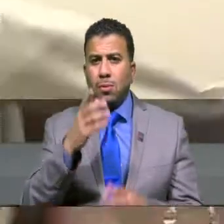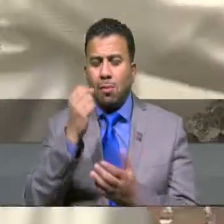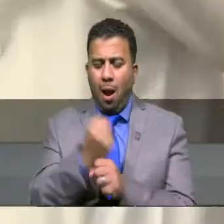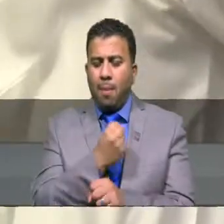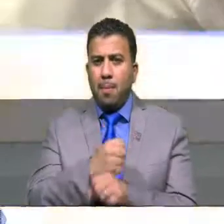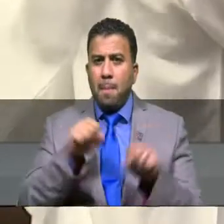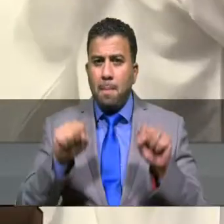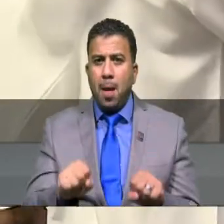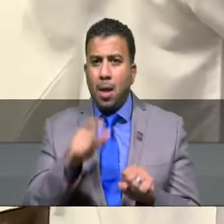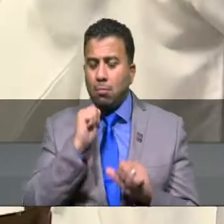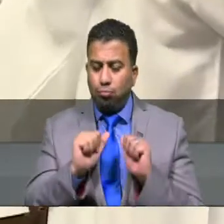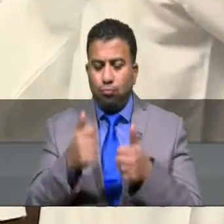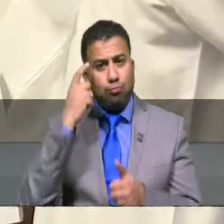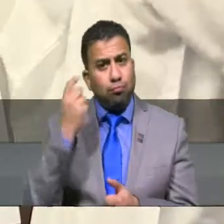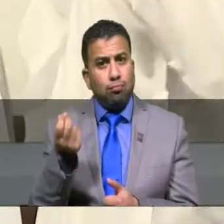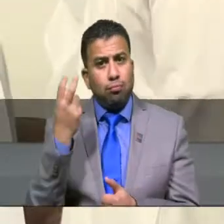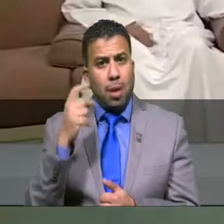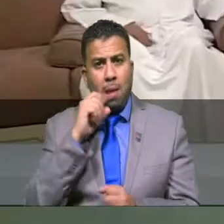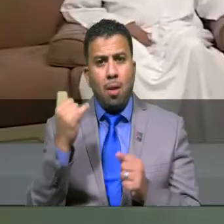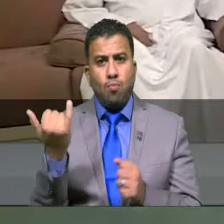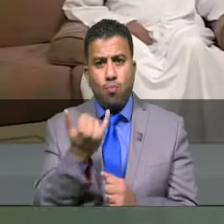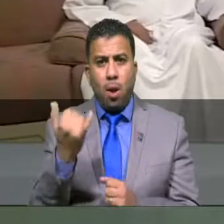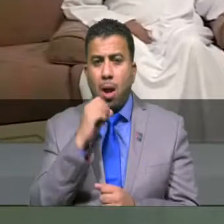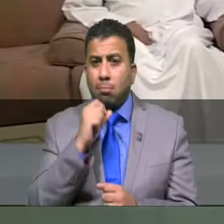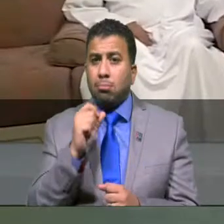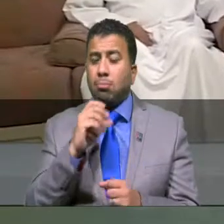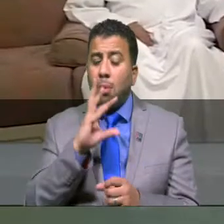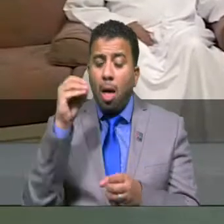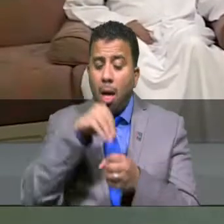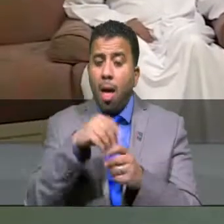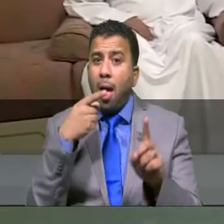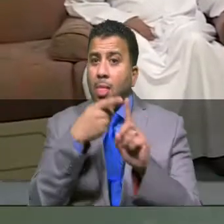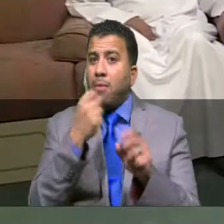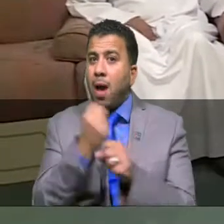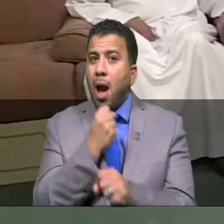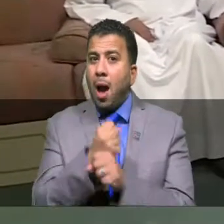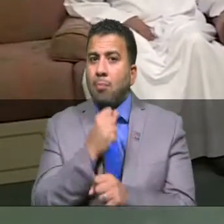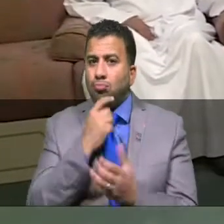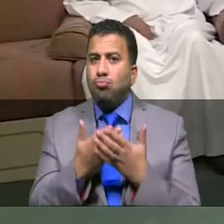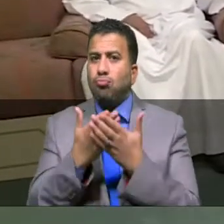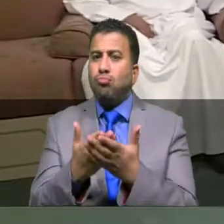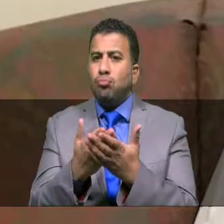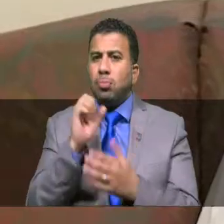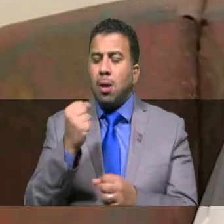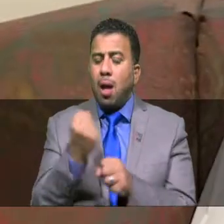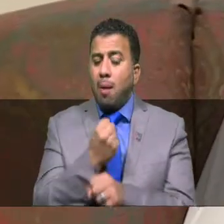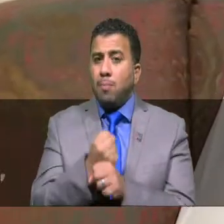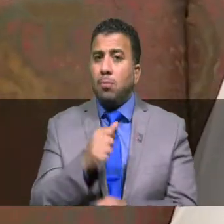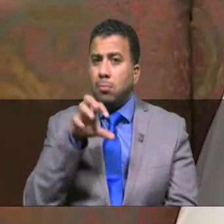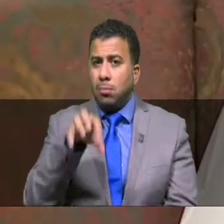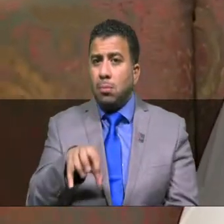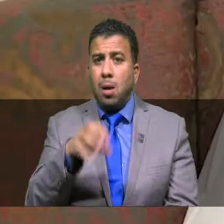عمل المجلس ومبادراته مشددا على أهمية أن تصب أهداف عملهم في خدمة استراتيجية العمل